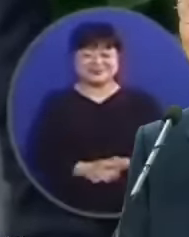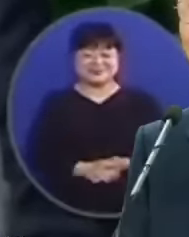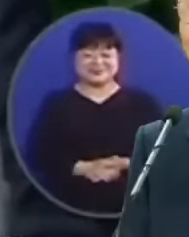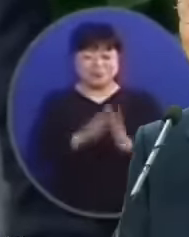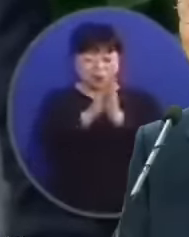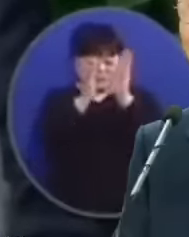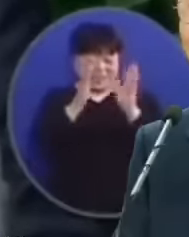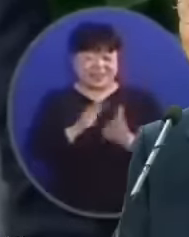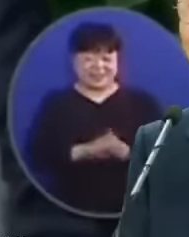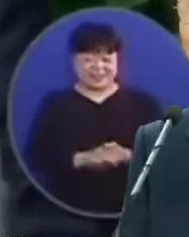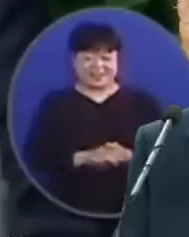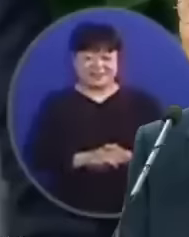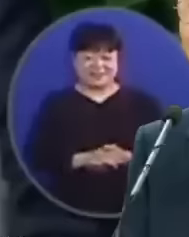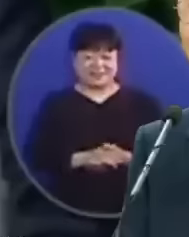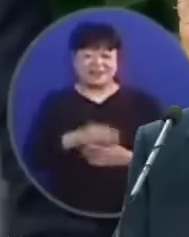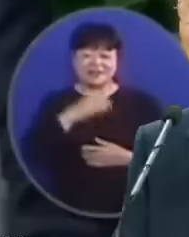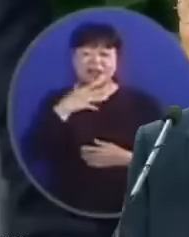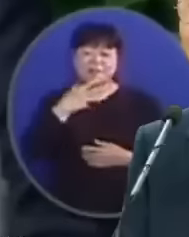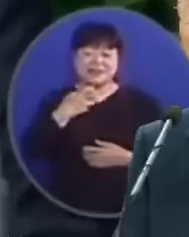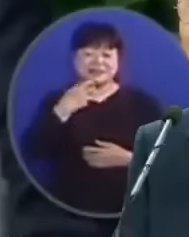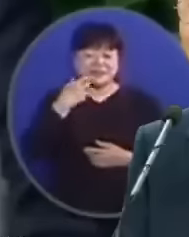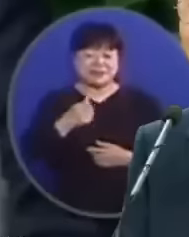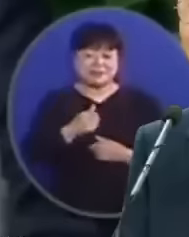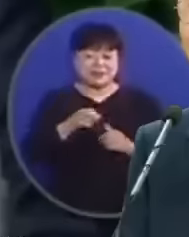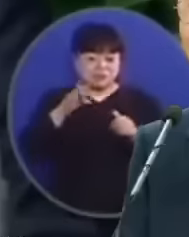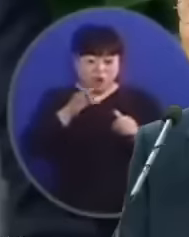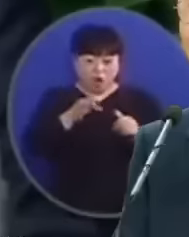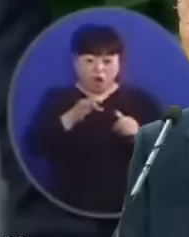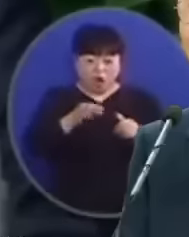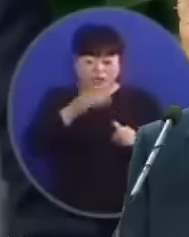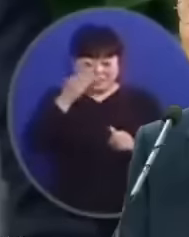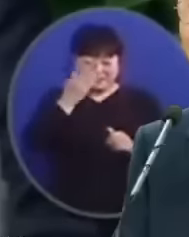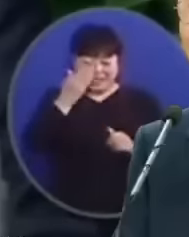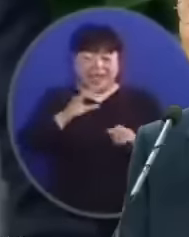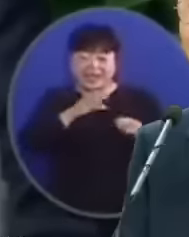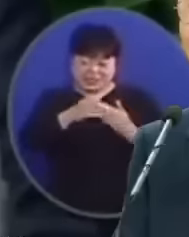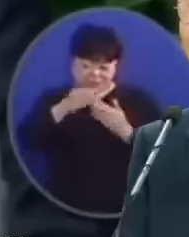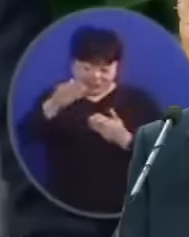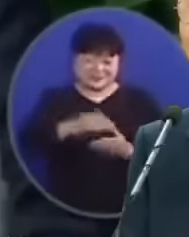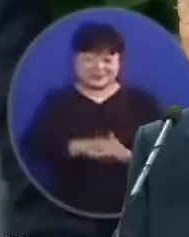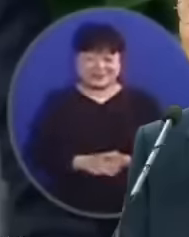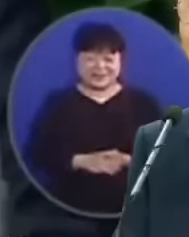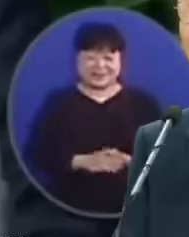모세는 무려 80에 하나님의 선택을 받아 이스라엘을 이끌어낸 것입니다. 그렇기 때문에 하나님이